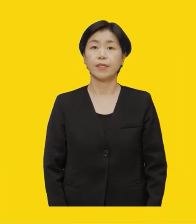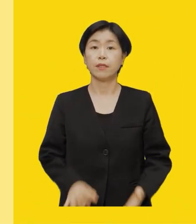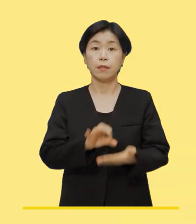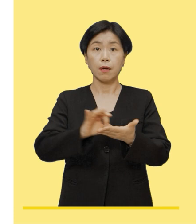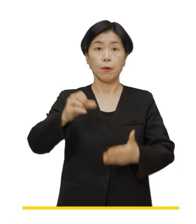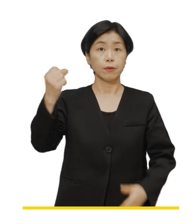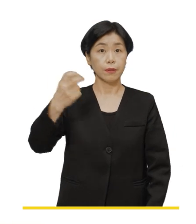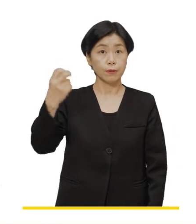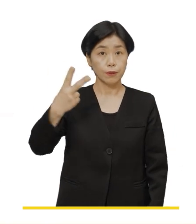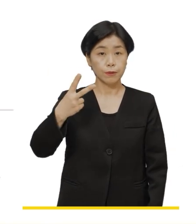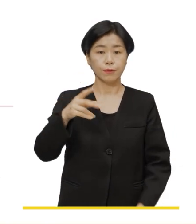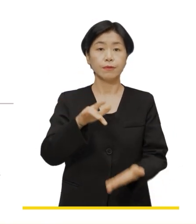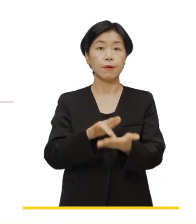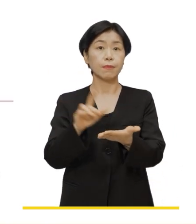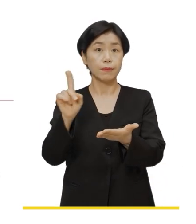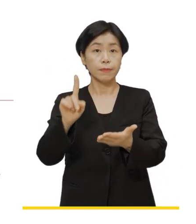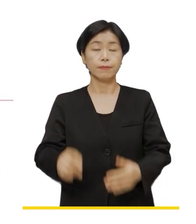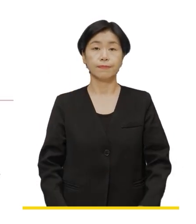알아보기.